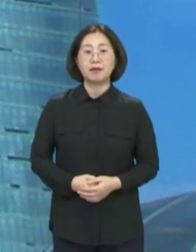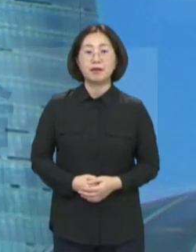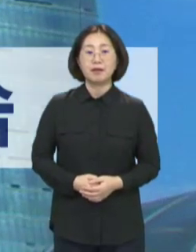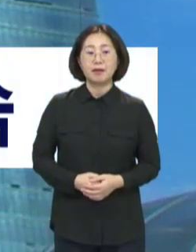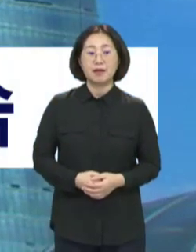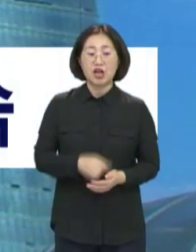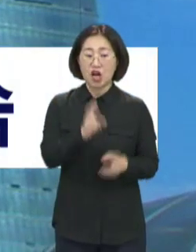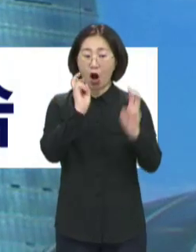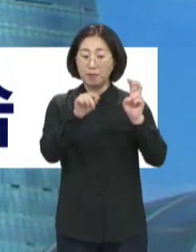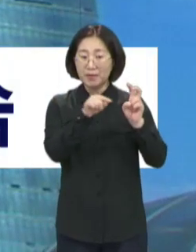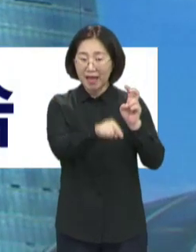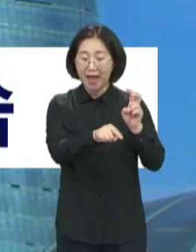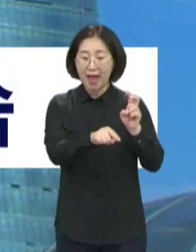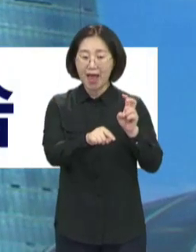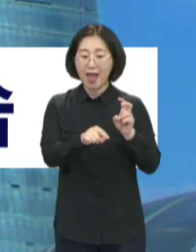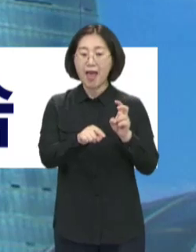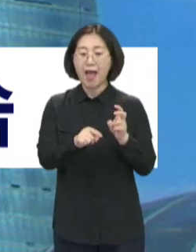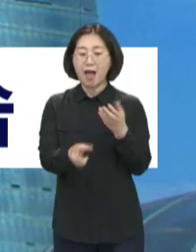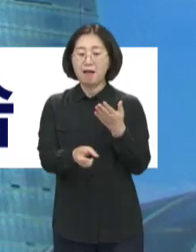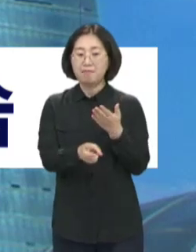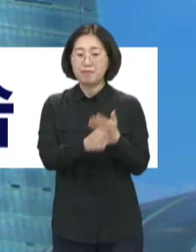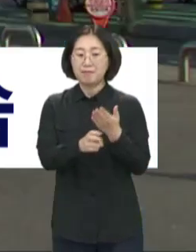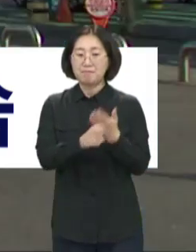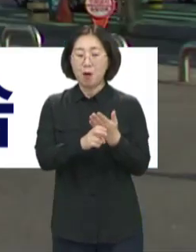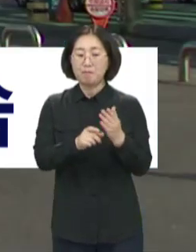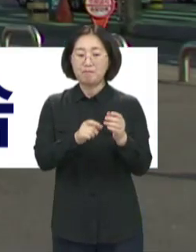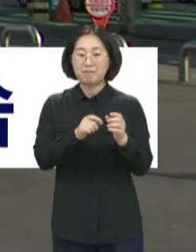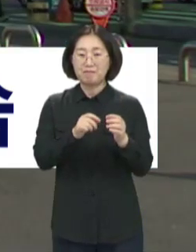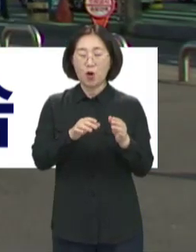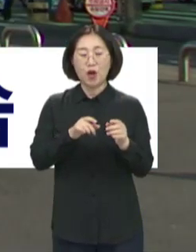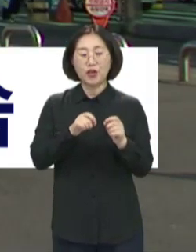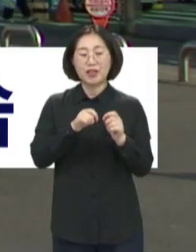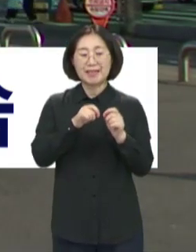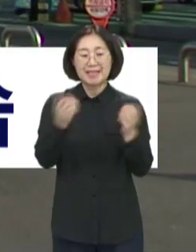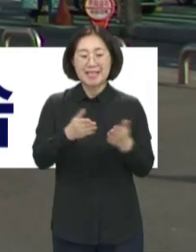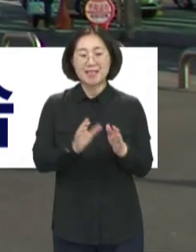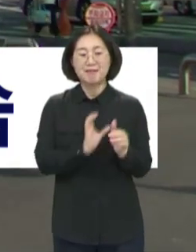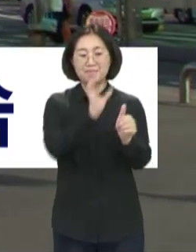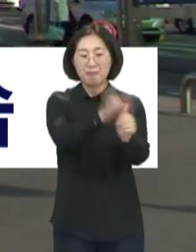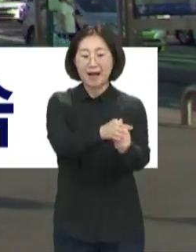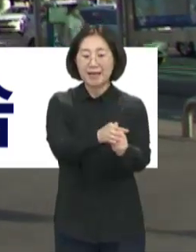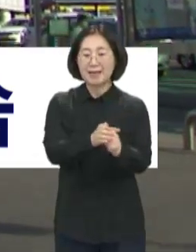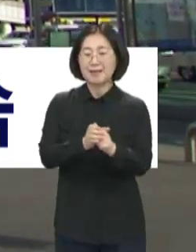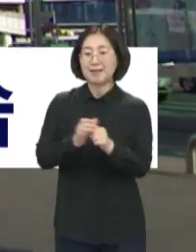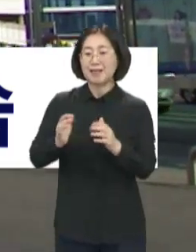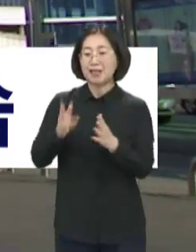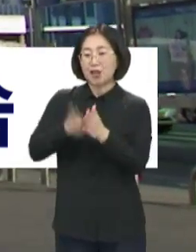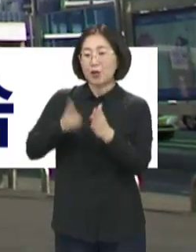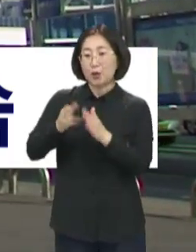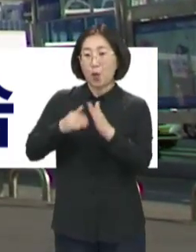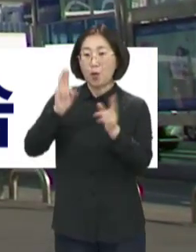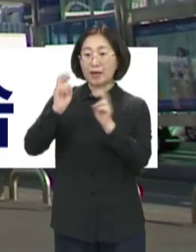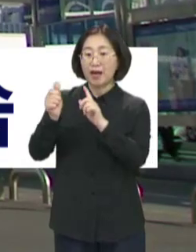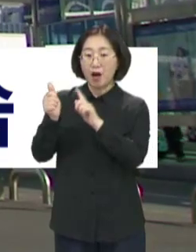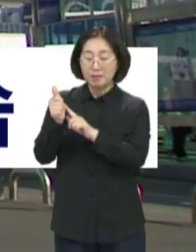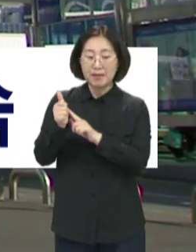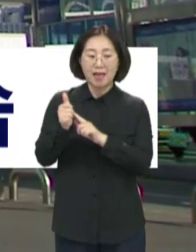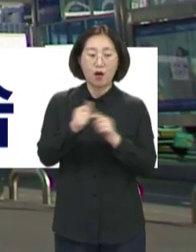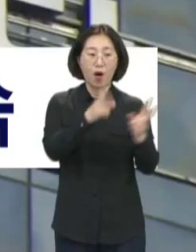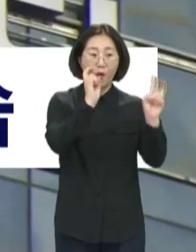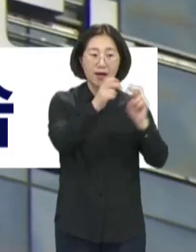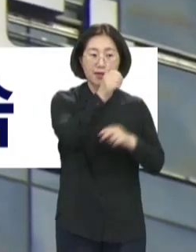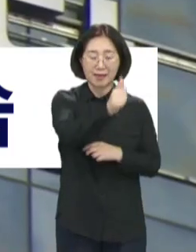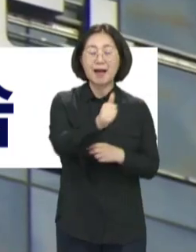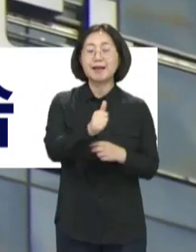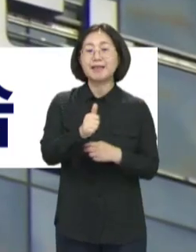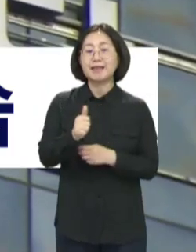특정 업체에 불법 하도급을 주는 대가로 뇌물을 받아 챙긴 국가철도공단 전 간부와 업체 회장 등이 재판에